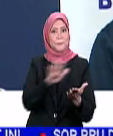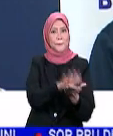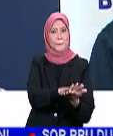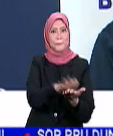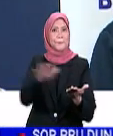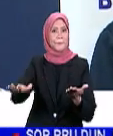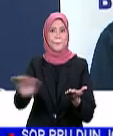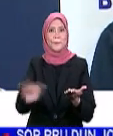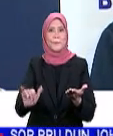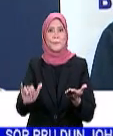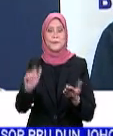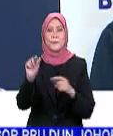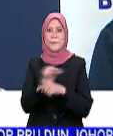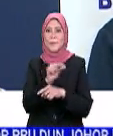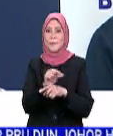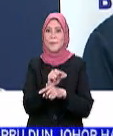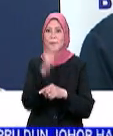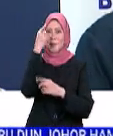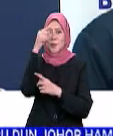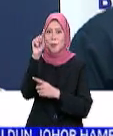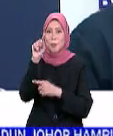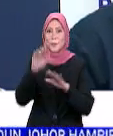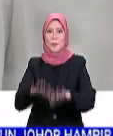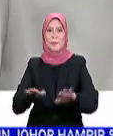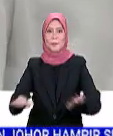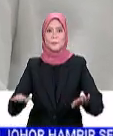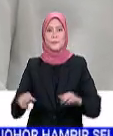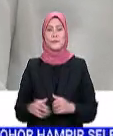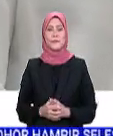akan digunapakai untuk kids ini.